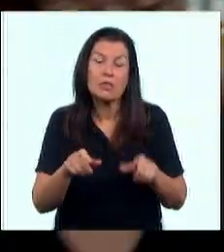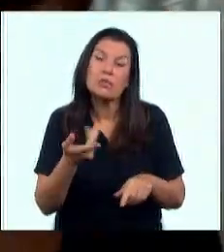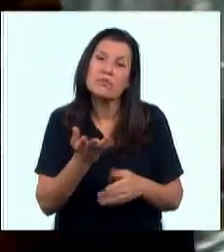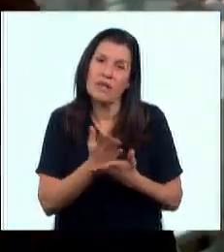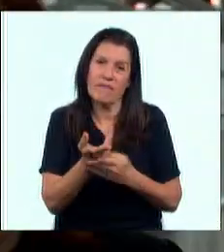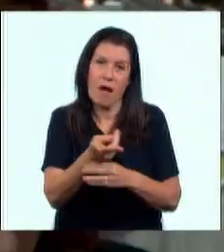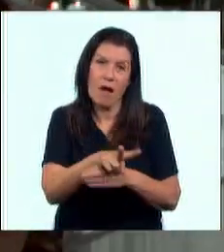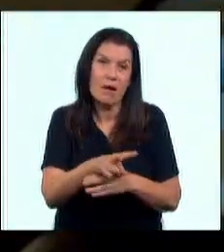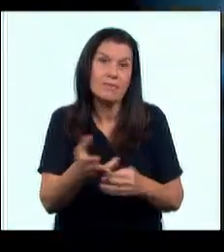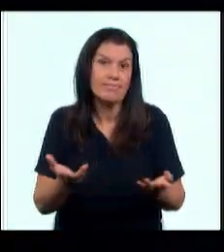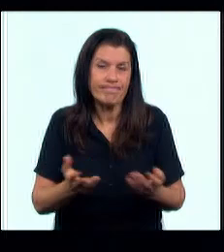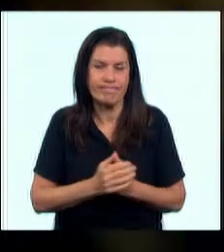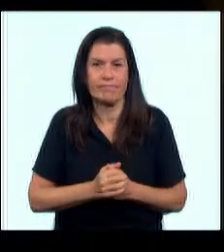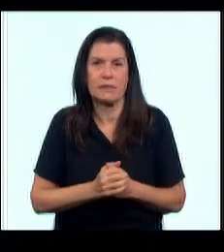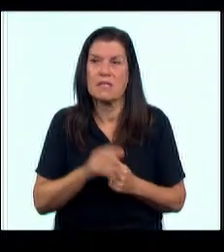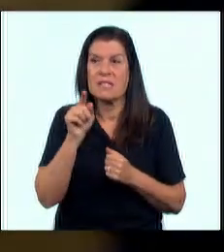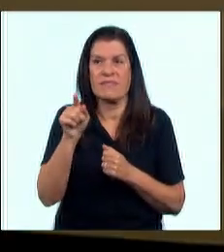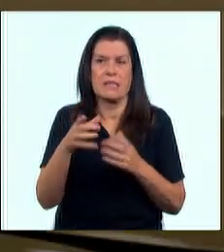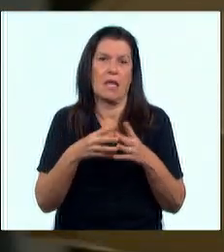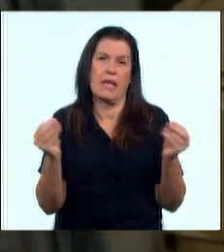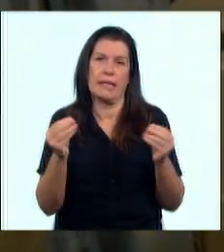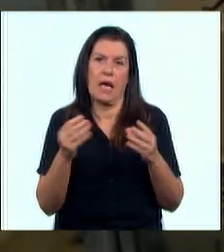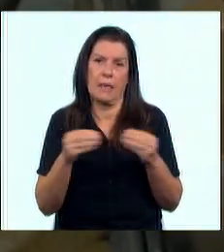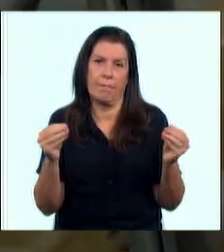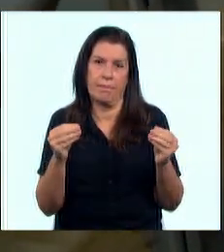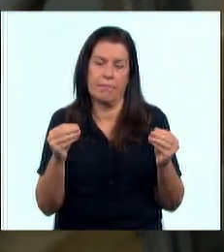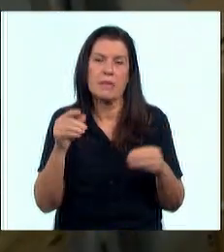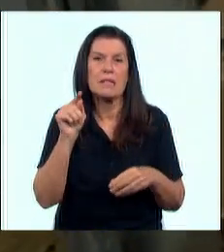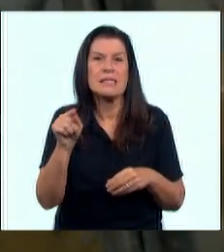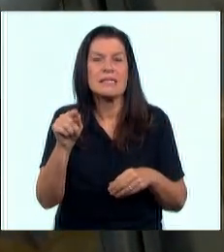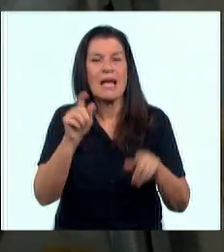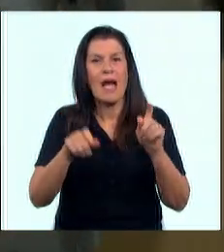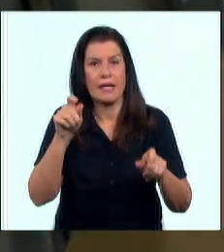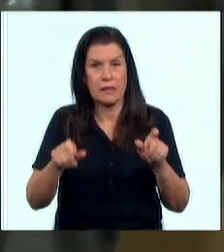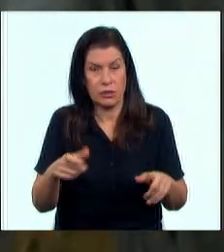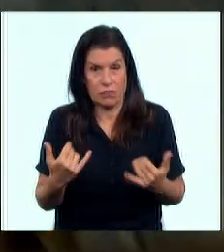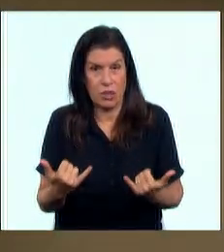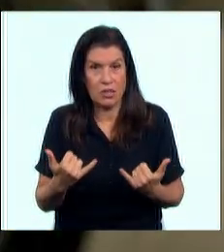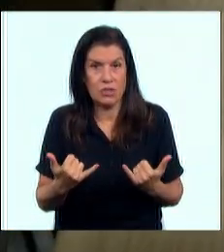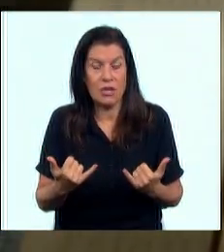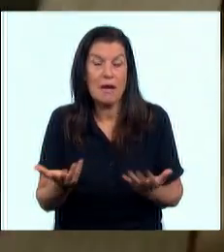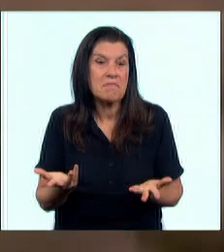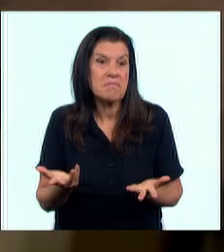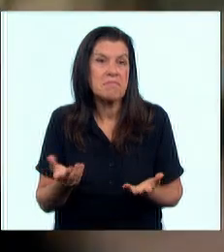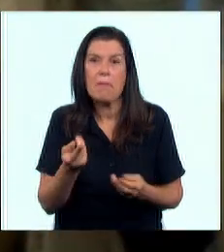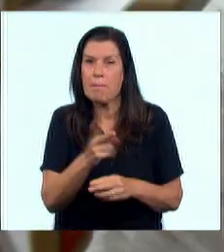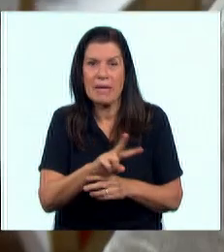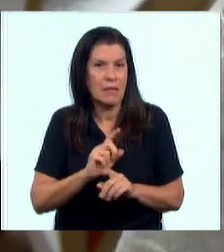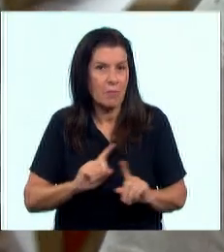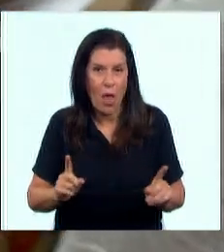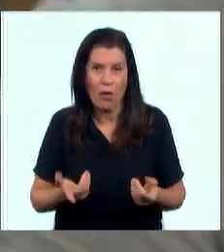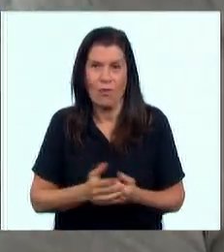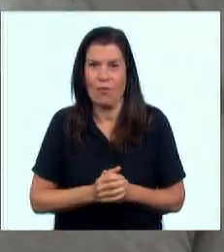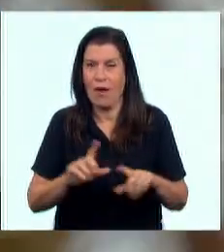אלה הנעדרים. אנשים שכרגע הם לא מתים והם לא חיים. כשהתקשרת